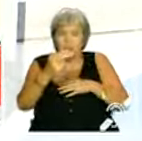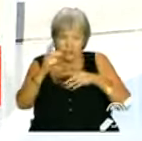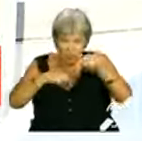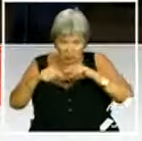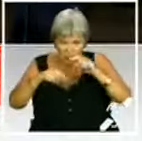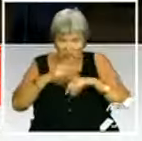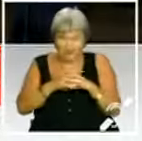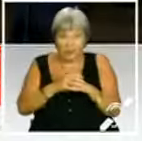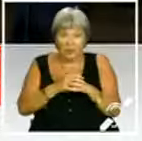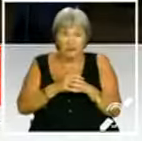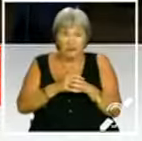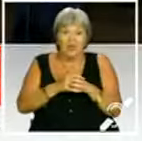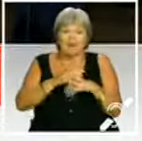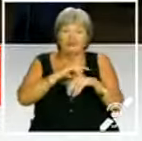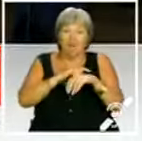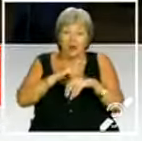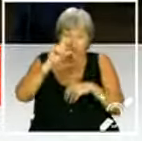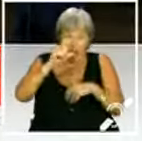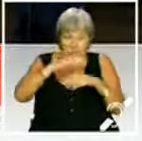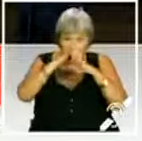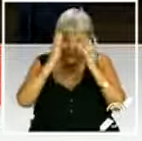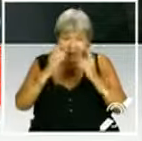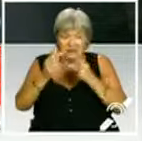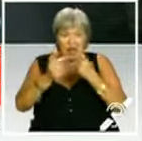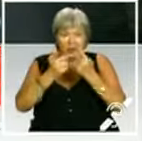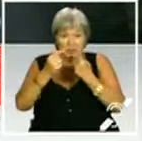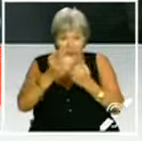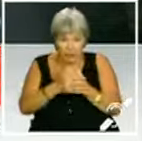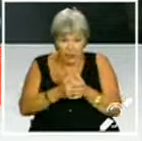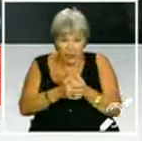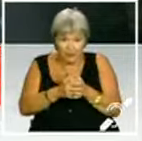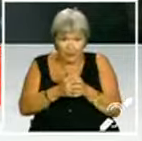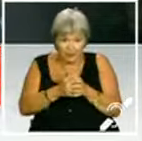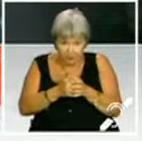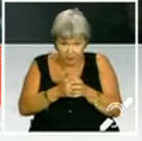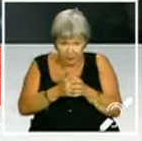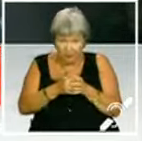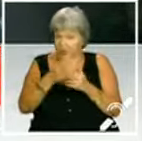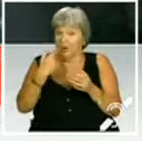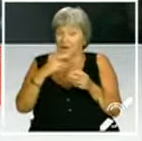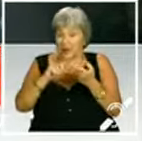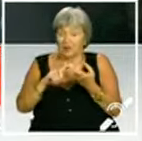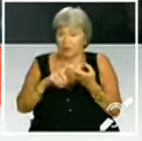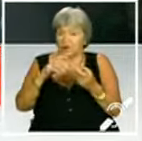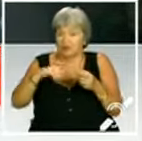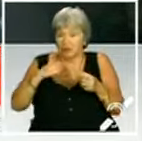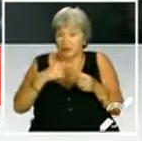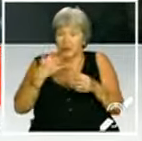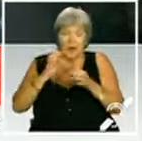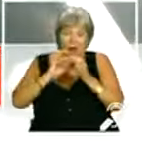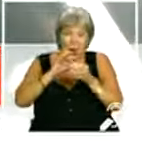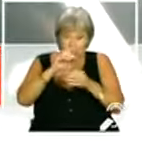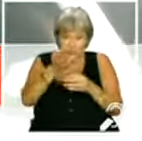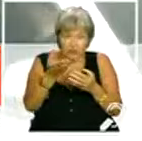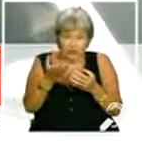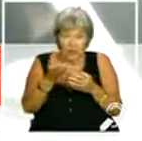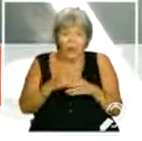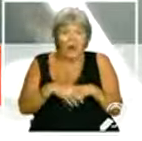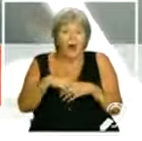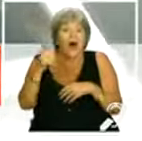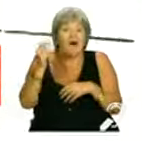o audiere și la ora 7 dimineața, în privința autorului acestei fapte, s-a dat și reținere. A fost așteptat un avocat din